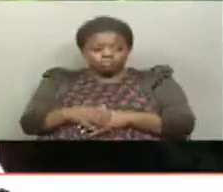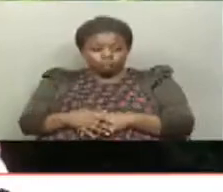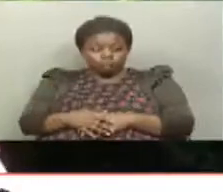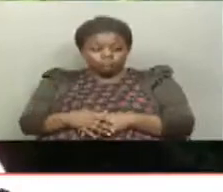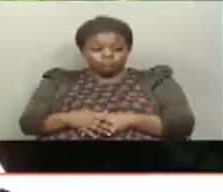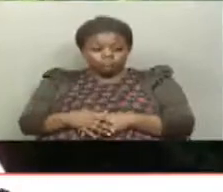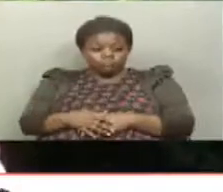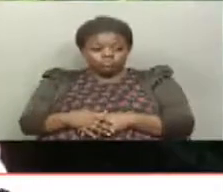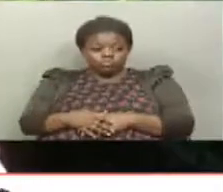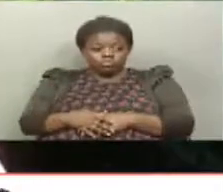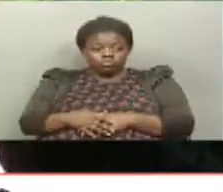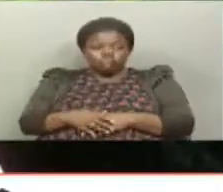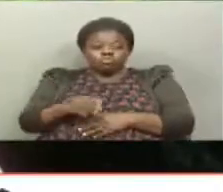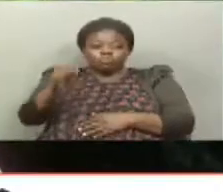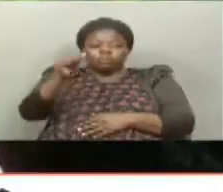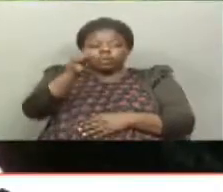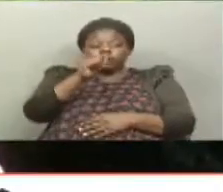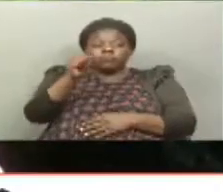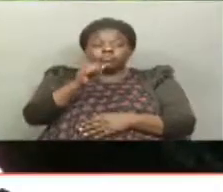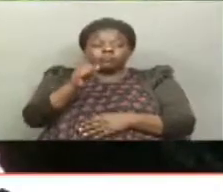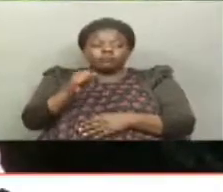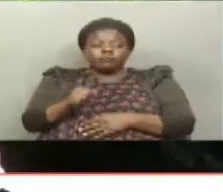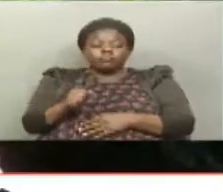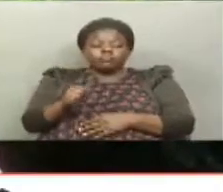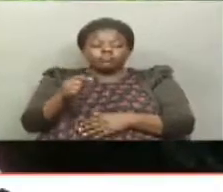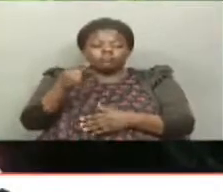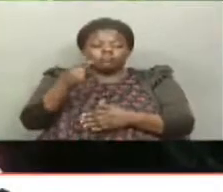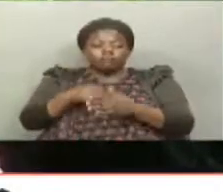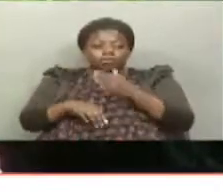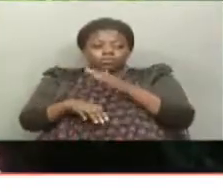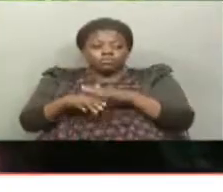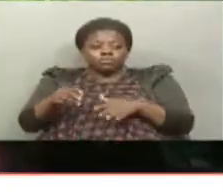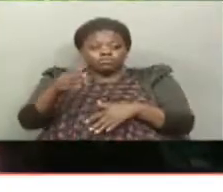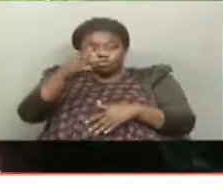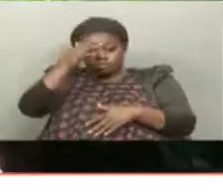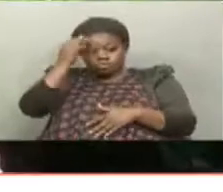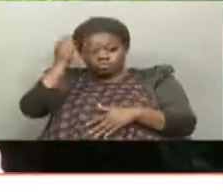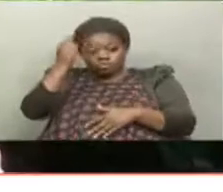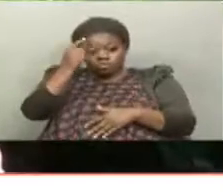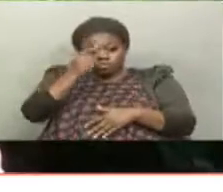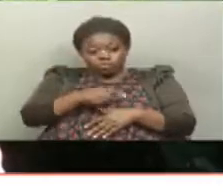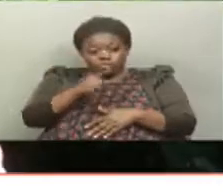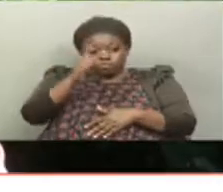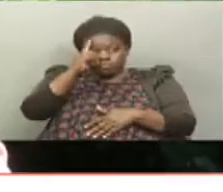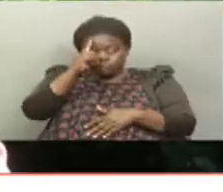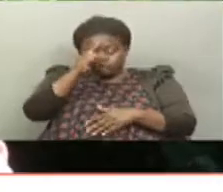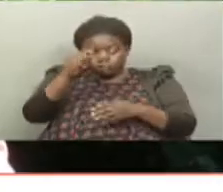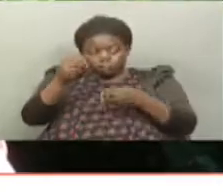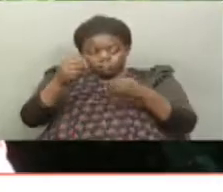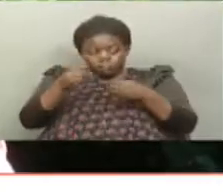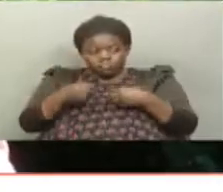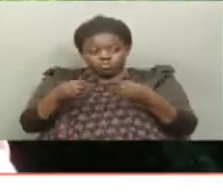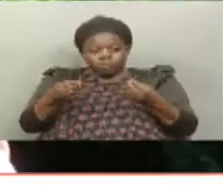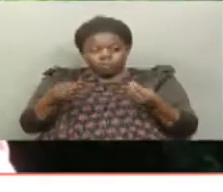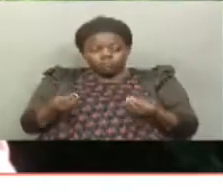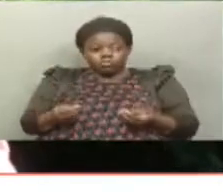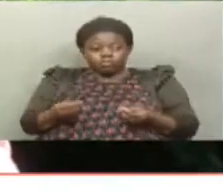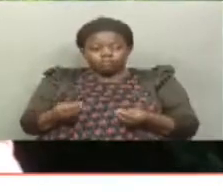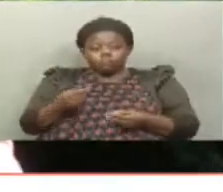bwe jjajja tesimwerabirako olunaku lwenasooka okujja wano nga Kabaka asiimye ampadde obwami